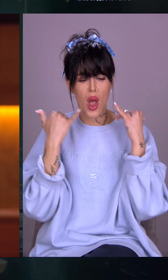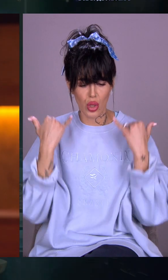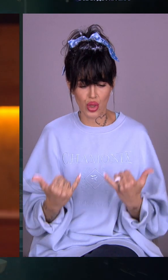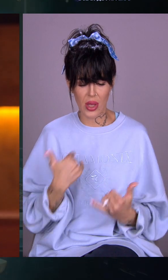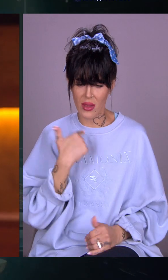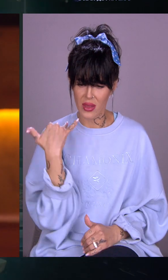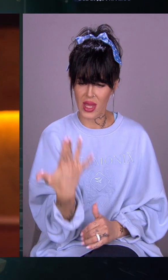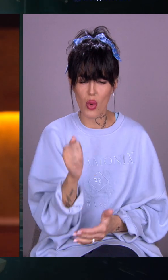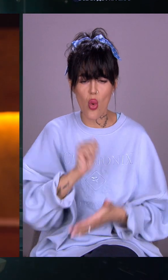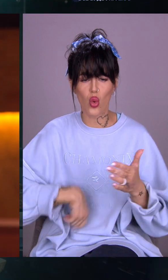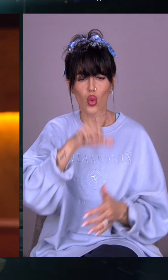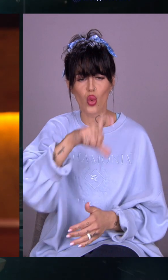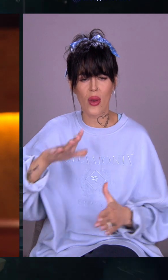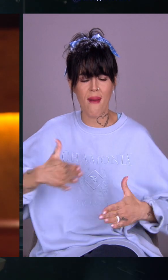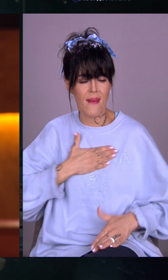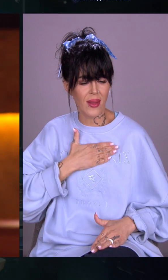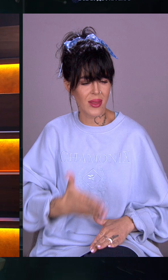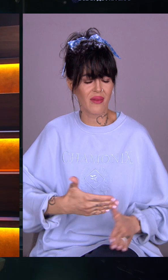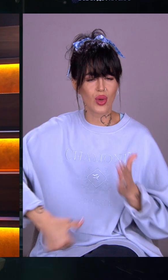людей активної участі.